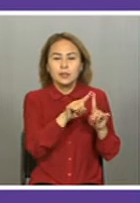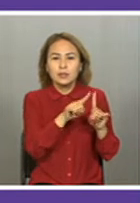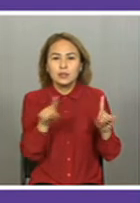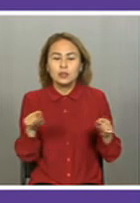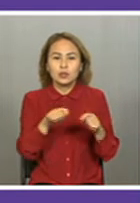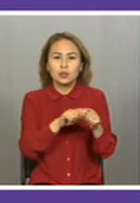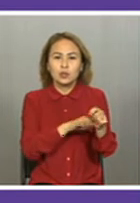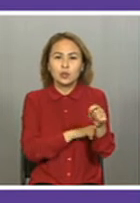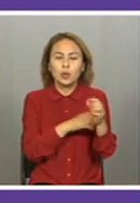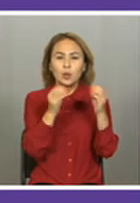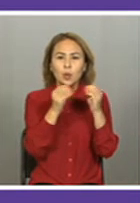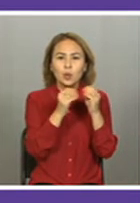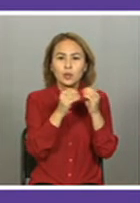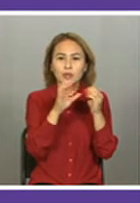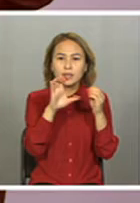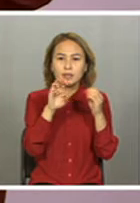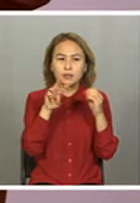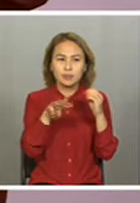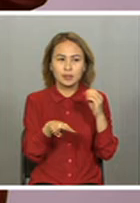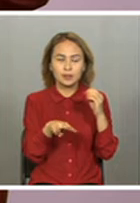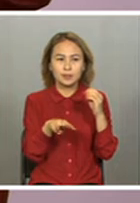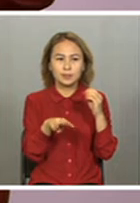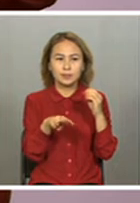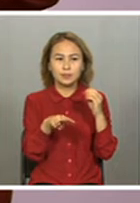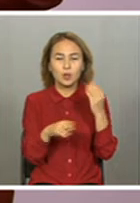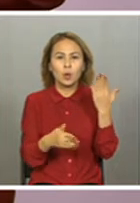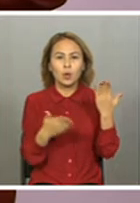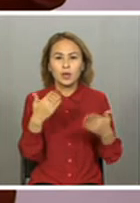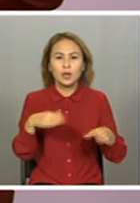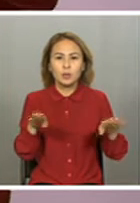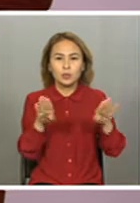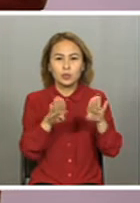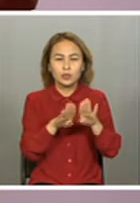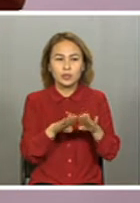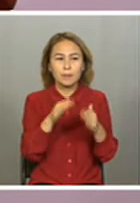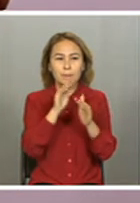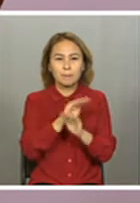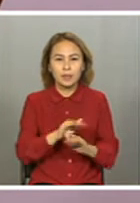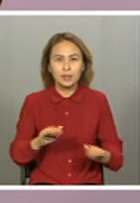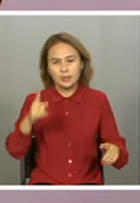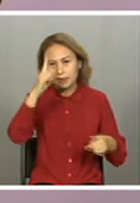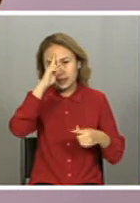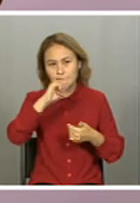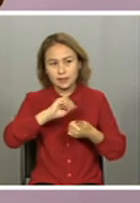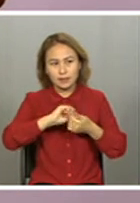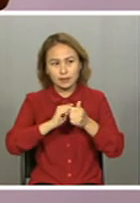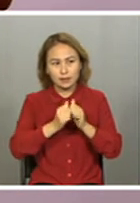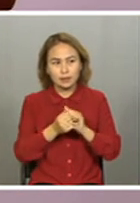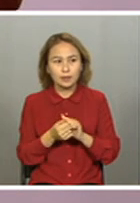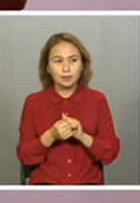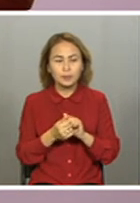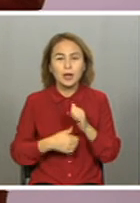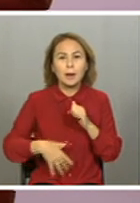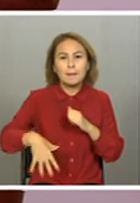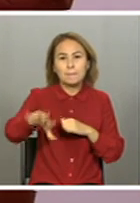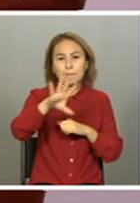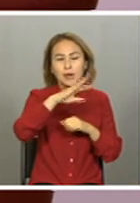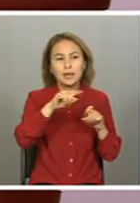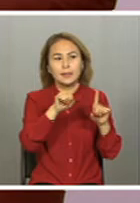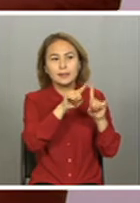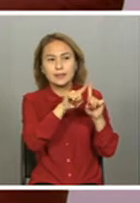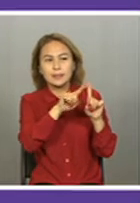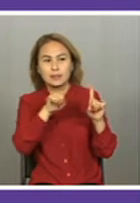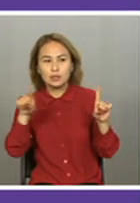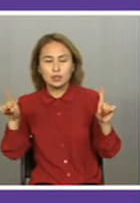10 сантиметр екен. Олай болса, балалар, есте сақтайық. Барлық кесіндінің